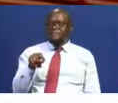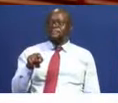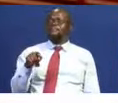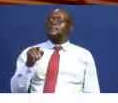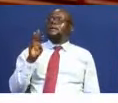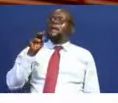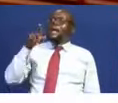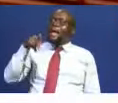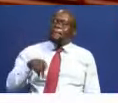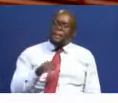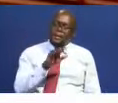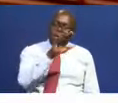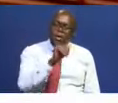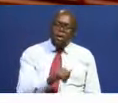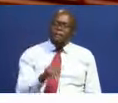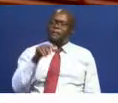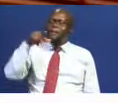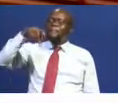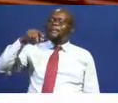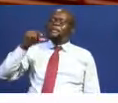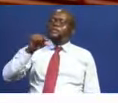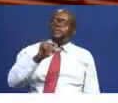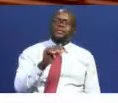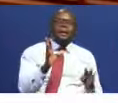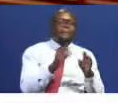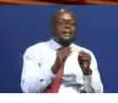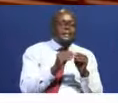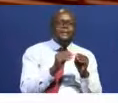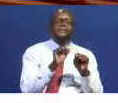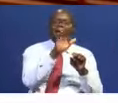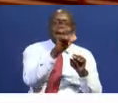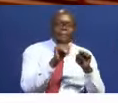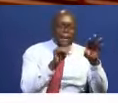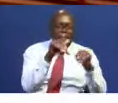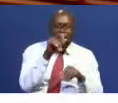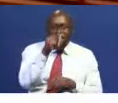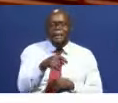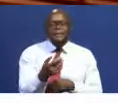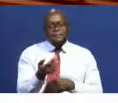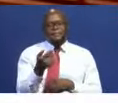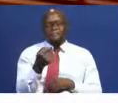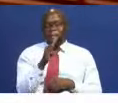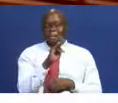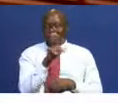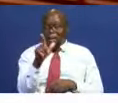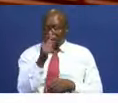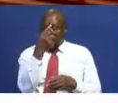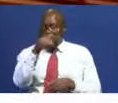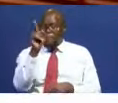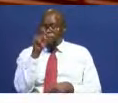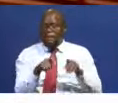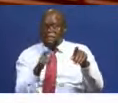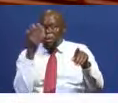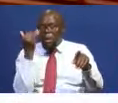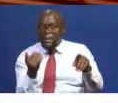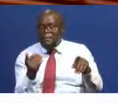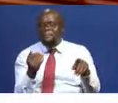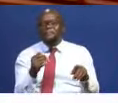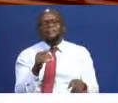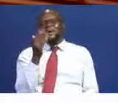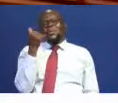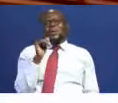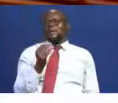Wabunge wanaitwa kwa PG. Wanaenda wanaambiwa lazima huu mswada mupitishe. Kwa nini